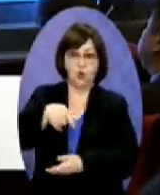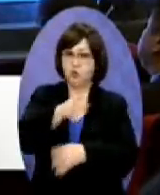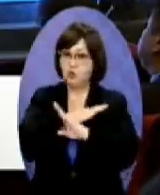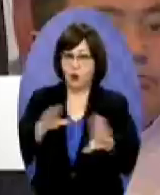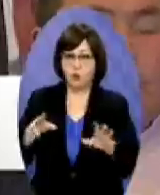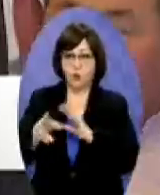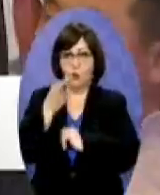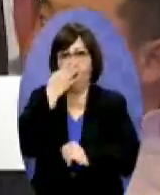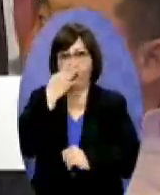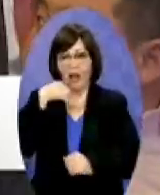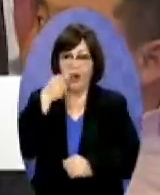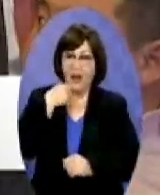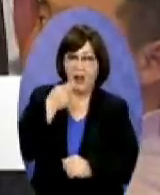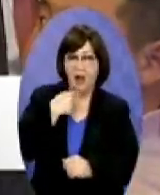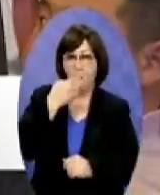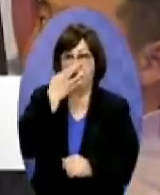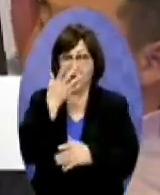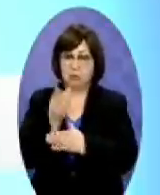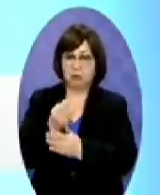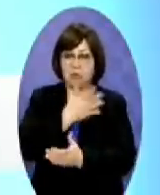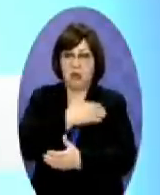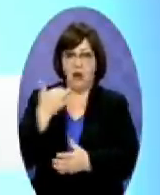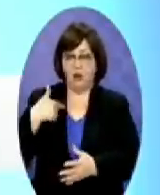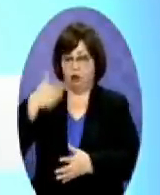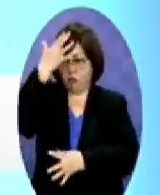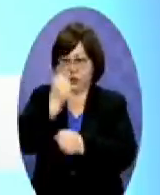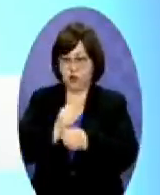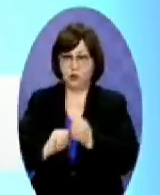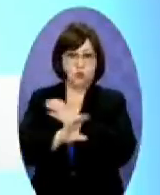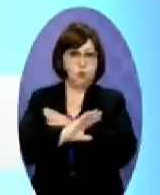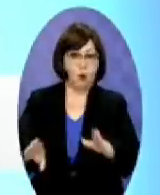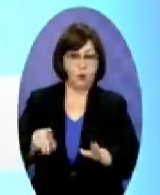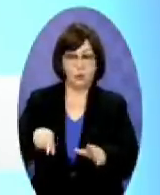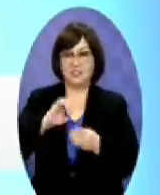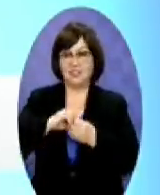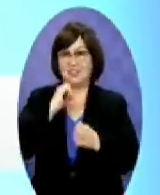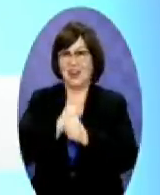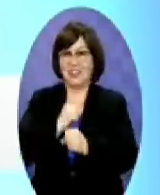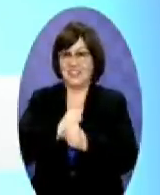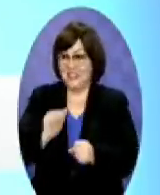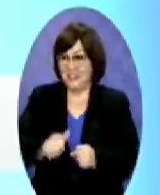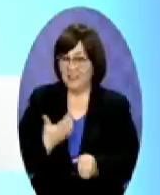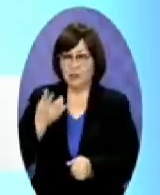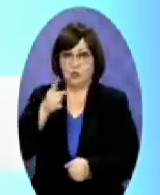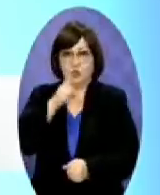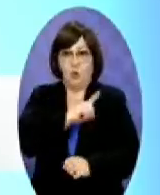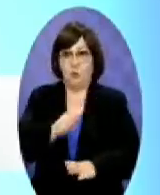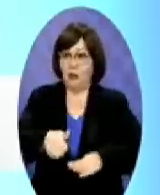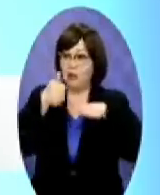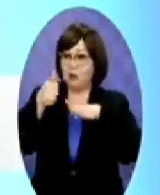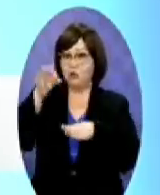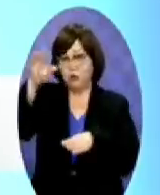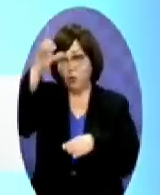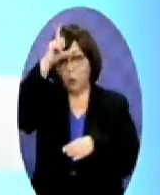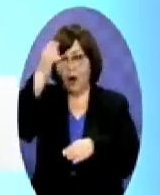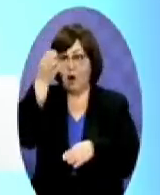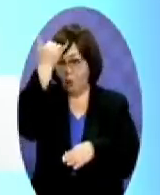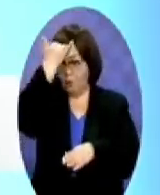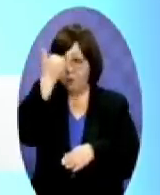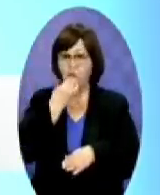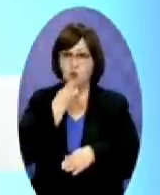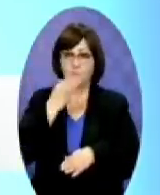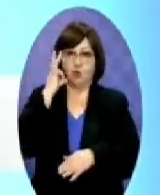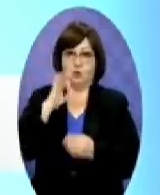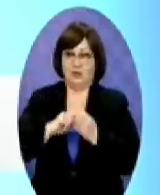ажиллаж болохгүй. Энийг бид нар эмх цэгцэнд нь оруулна. Энэ ажлыг эрхэлж хэрэгжүүлэх ёстой хүн бохон та бүхэн өөрсдөө. Та бүхэн миний энэ тавьж байгаа